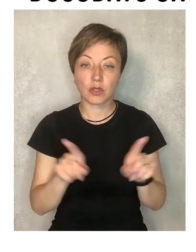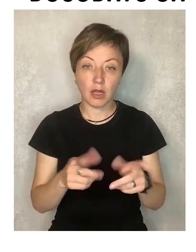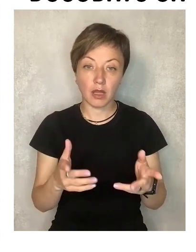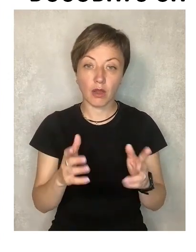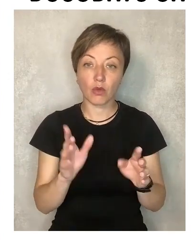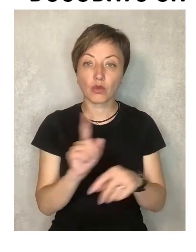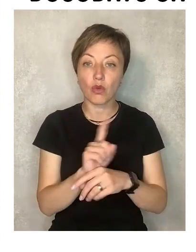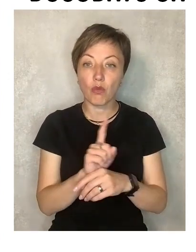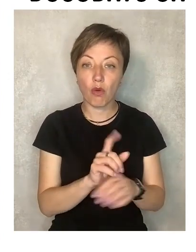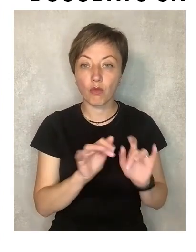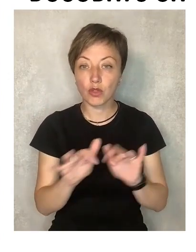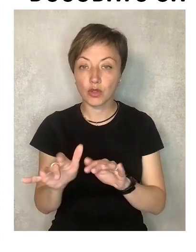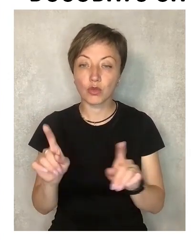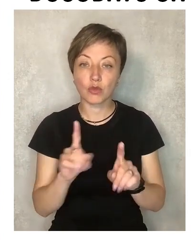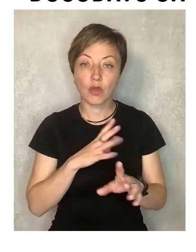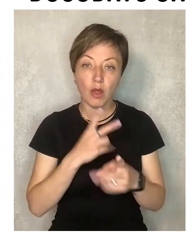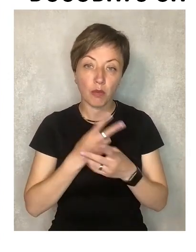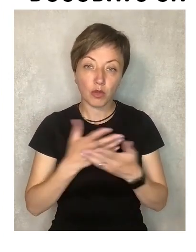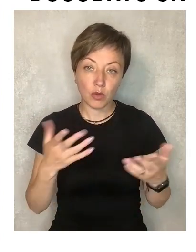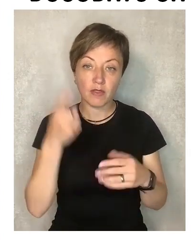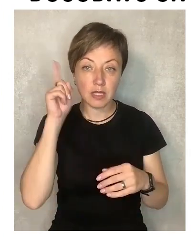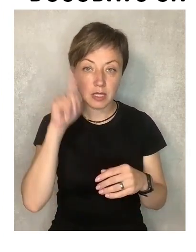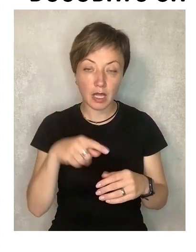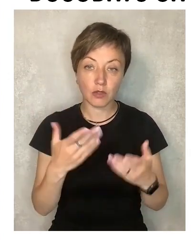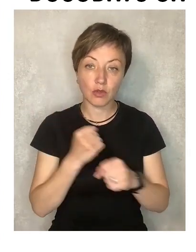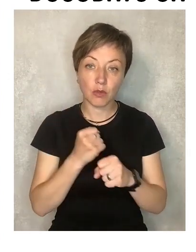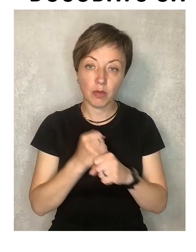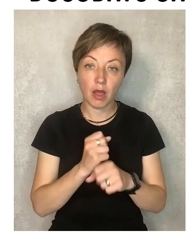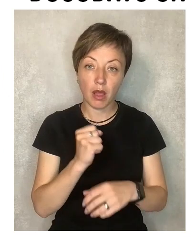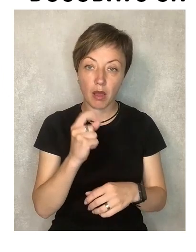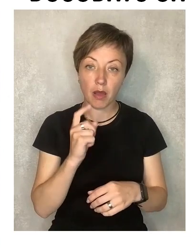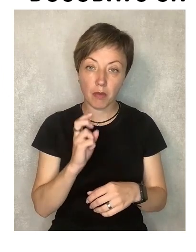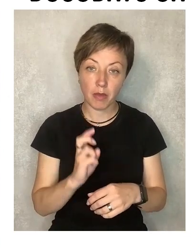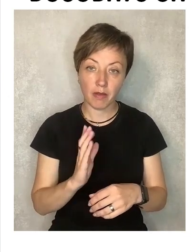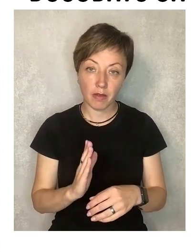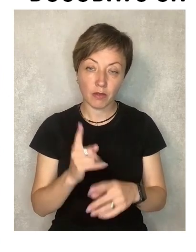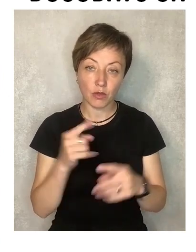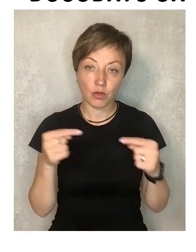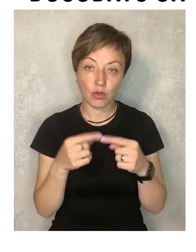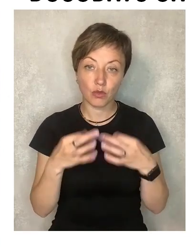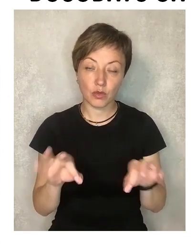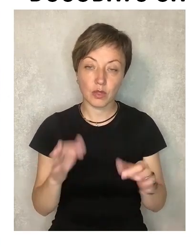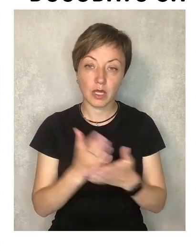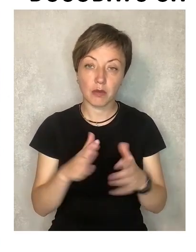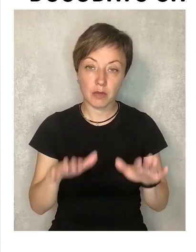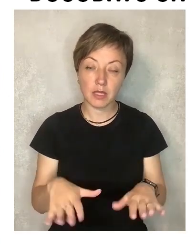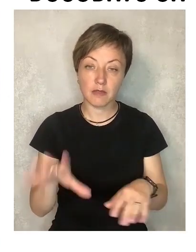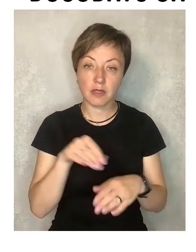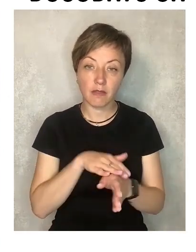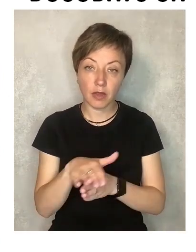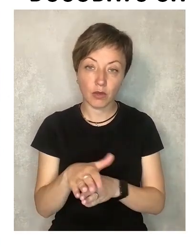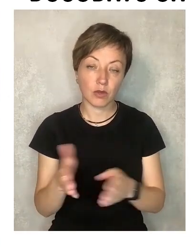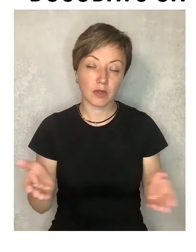унормовують процедуру, щоб вона була прозора, і ви знали, якщо ви зробили АБВ, то вас точно пустять. Бо типу є місця, ви все виконали, там,